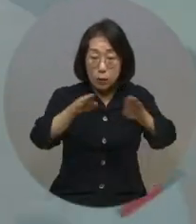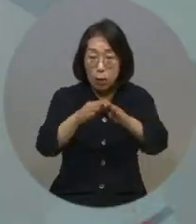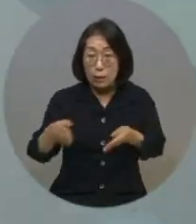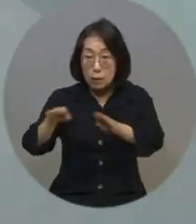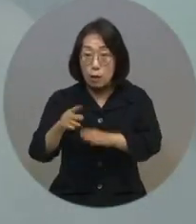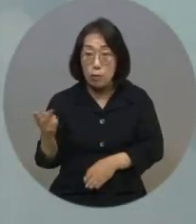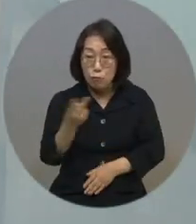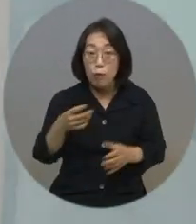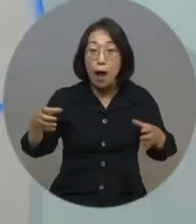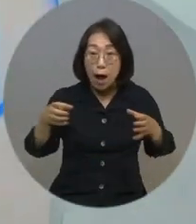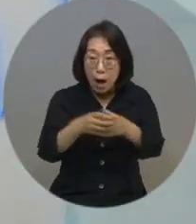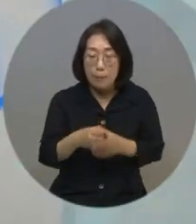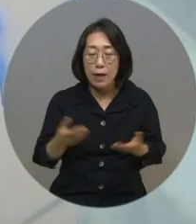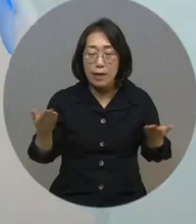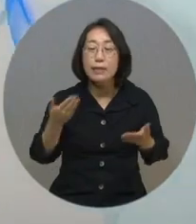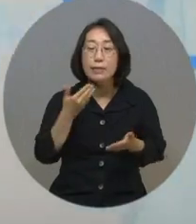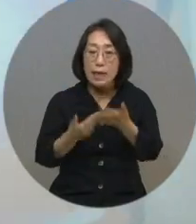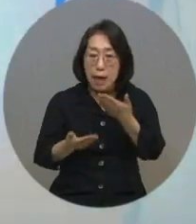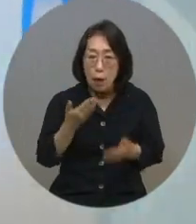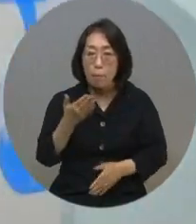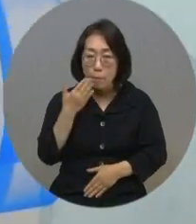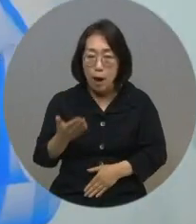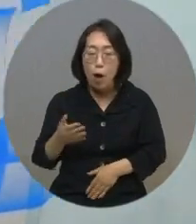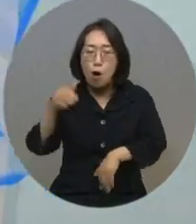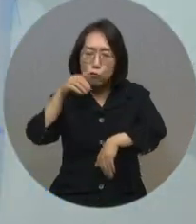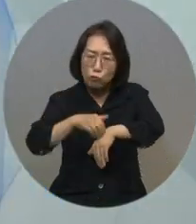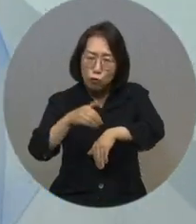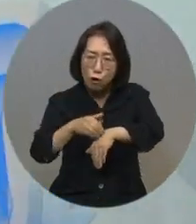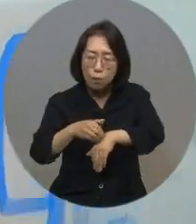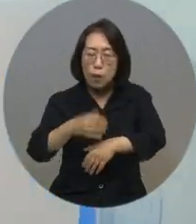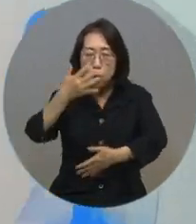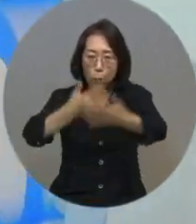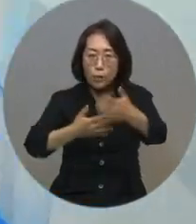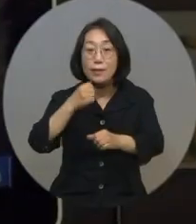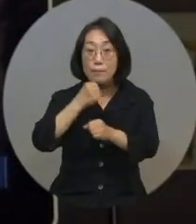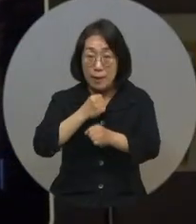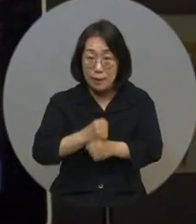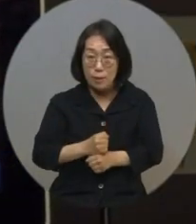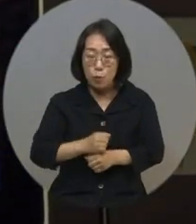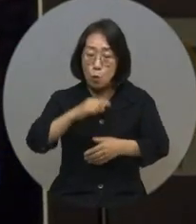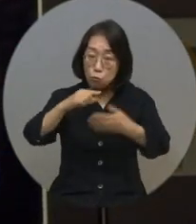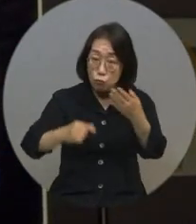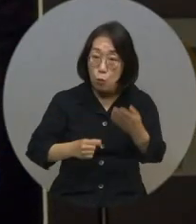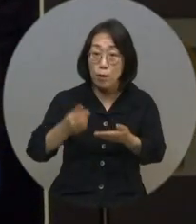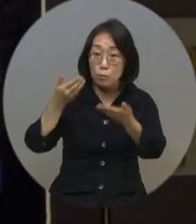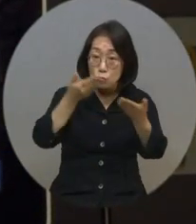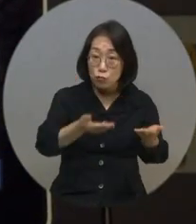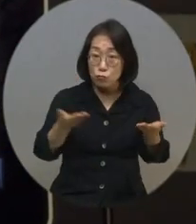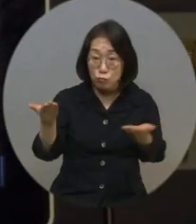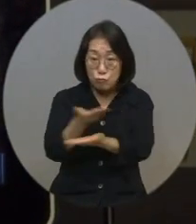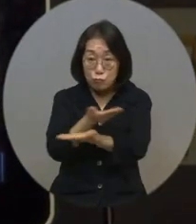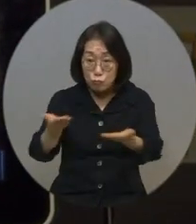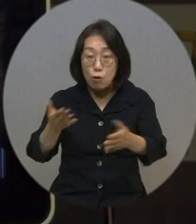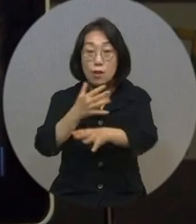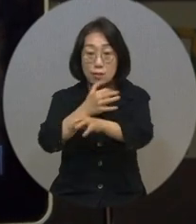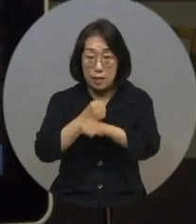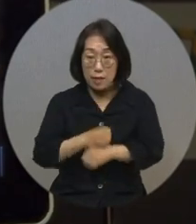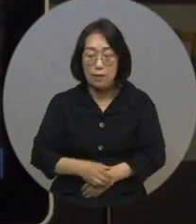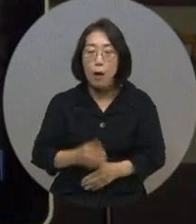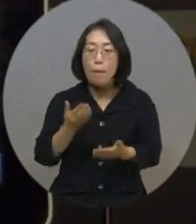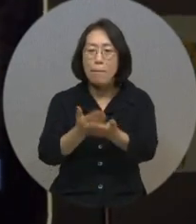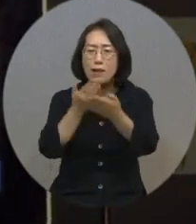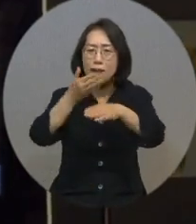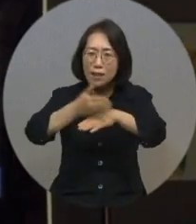맞춘 전문적인 직업 체험 및 직업 훈련을 위한 콘텐츠 개발, 프로그램 제공 등의 협약을 통해